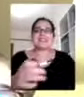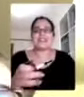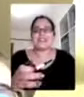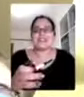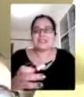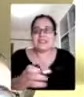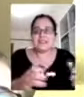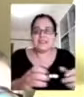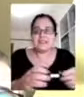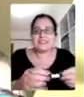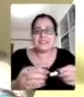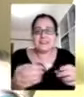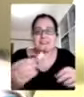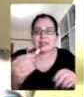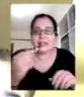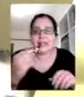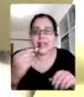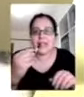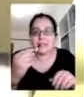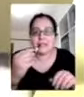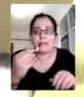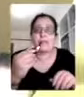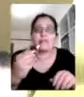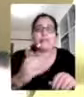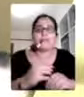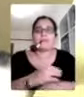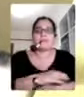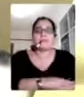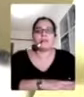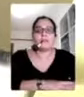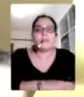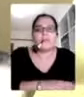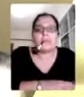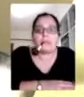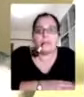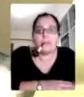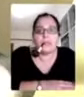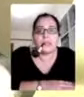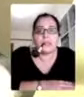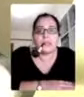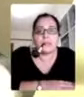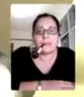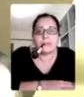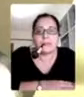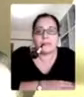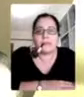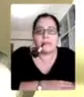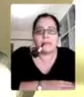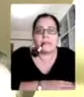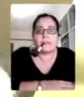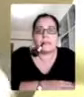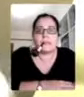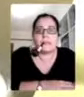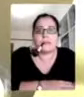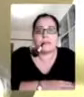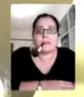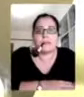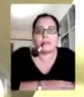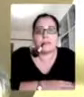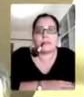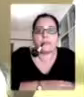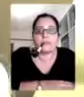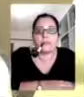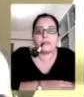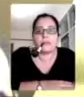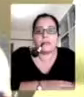aşağıda. Yani şey Ben hiç gibi oluyor. anlamıyorum. Sizin ama Elif Hanım şeyle dolumla içimle falan ilgili